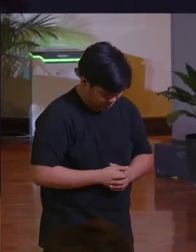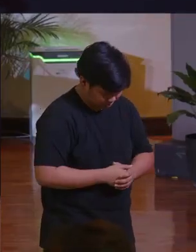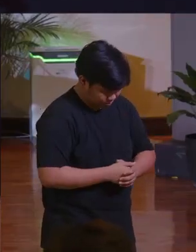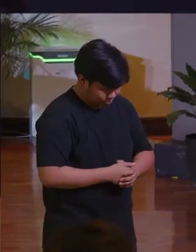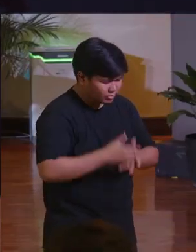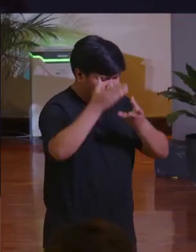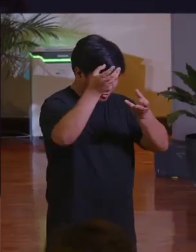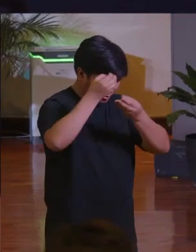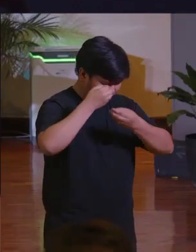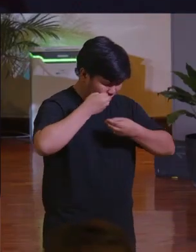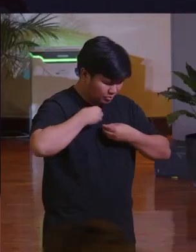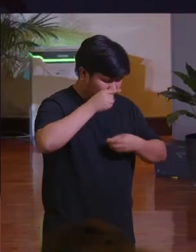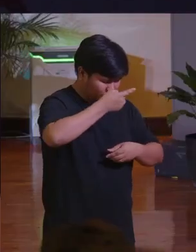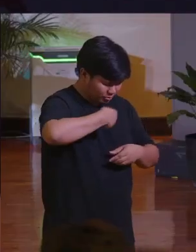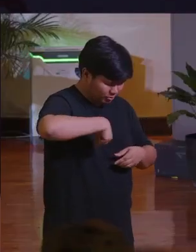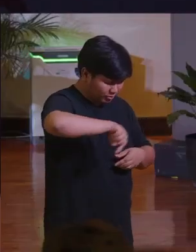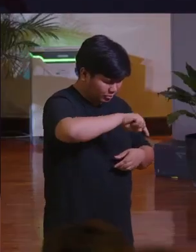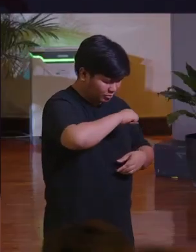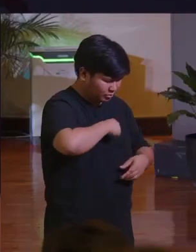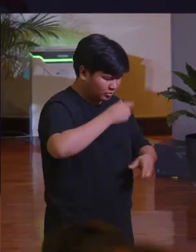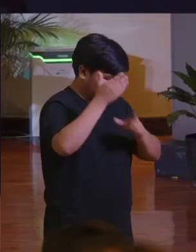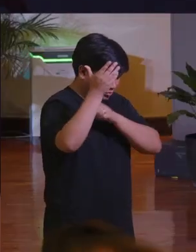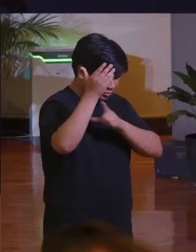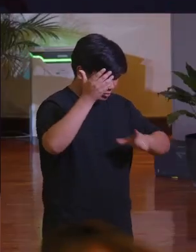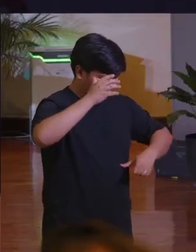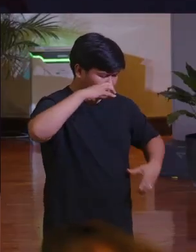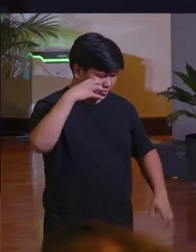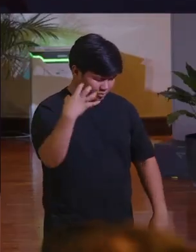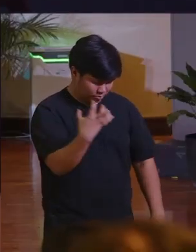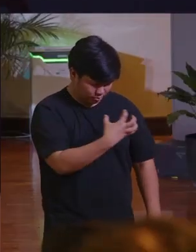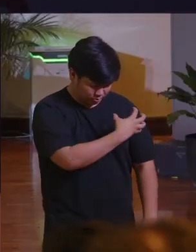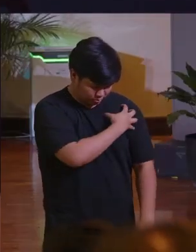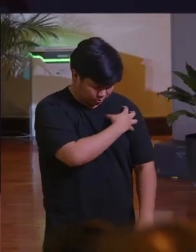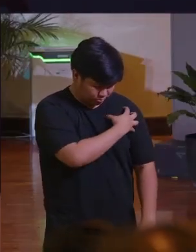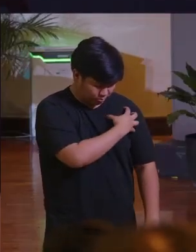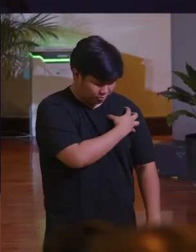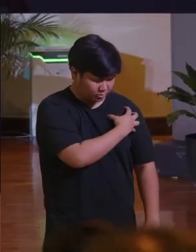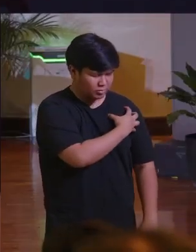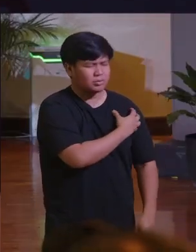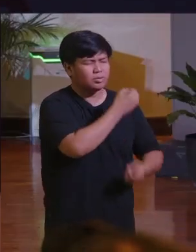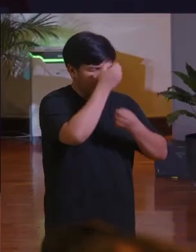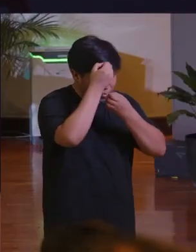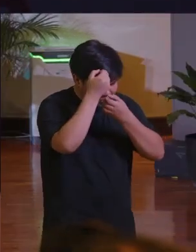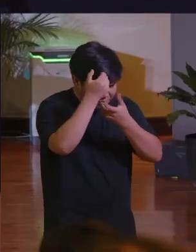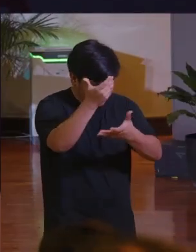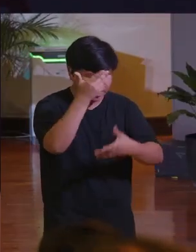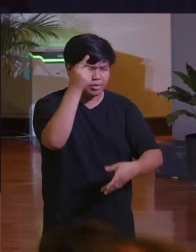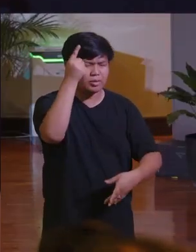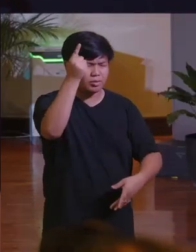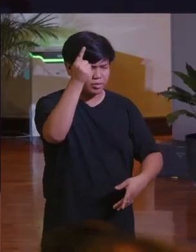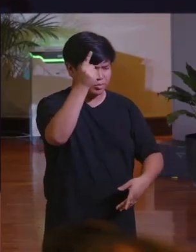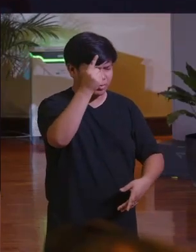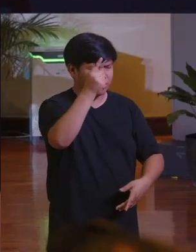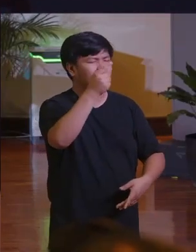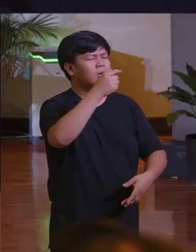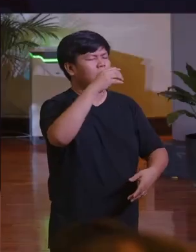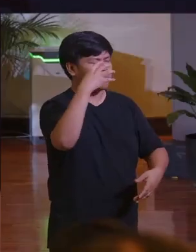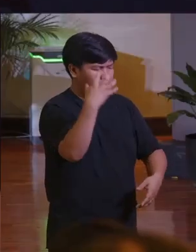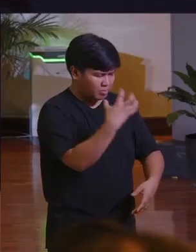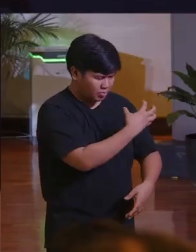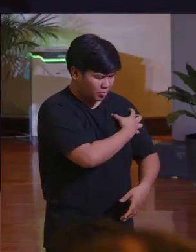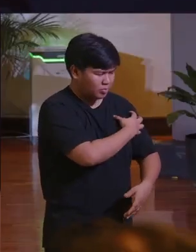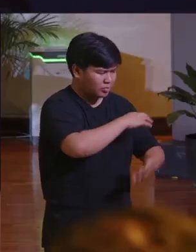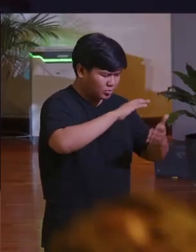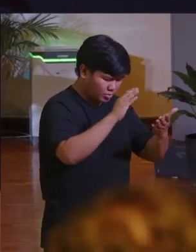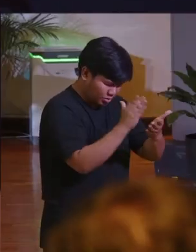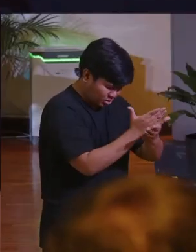At bigyan niyo kami ng kapangyarihan, O Diyos, na hindi lang sumunod, kundi ibahagi,